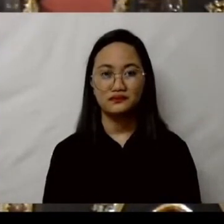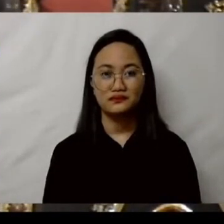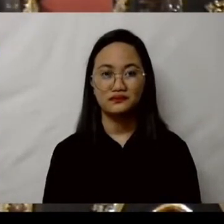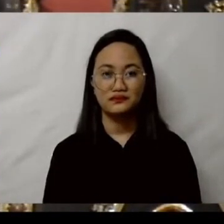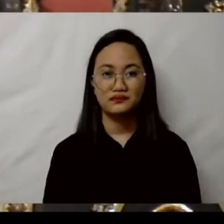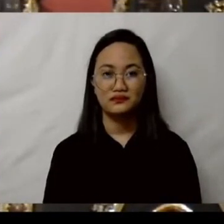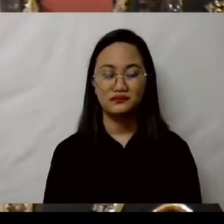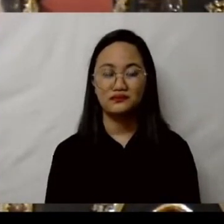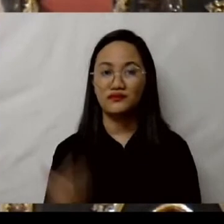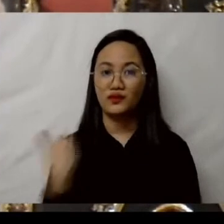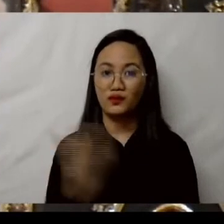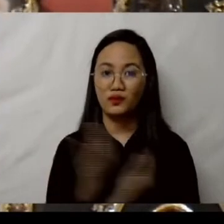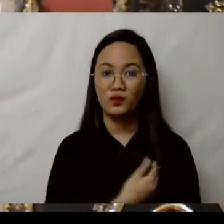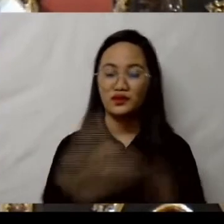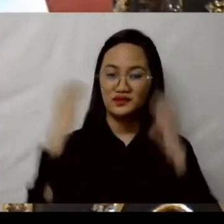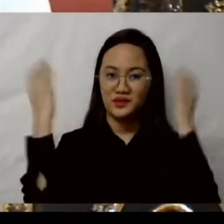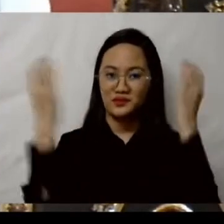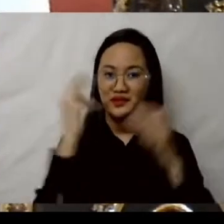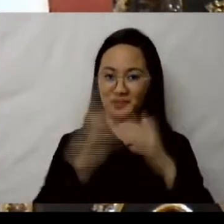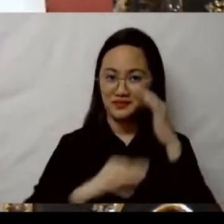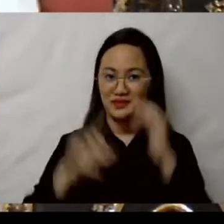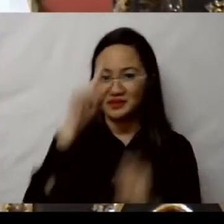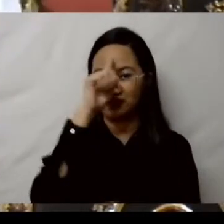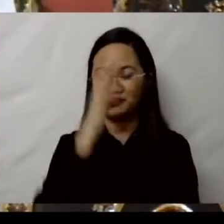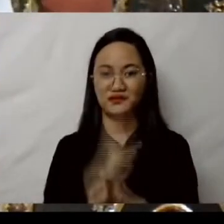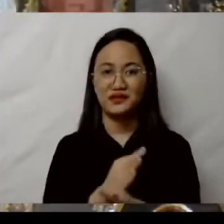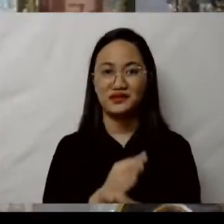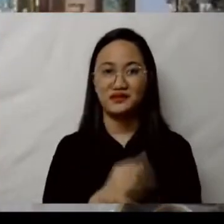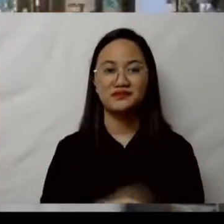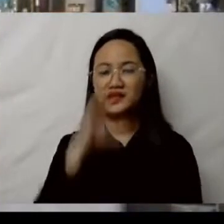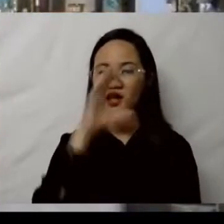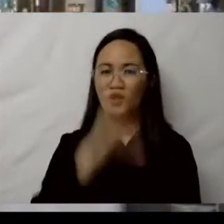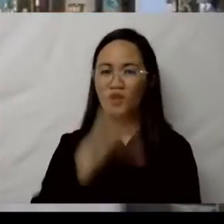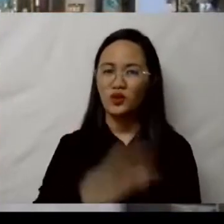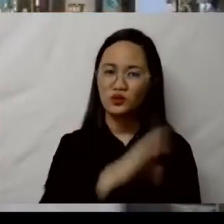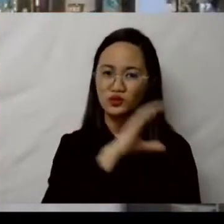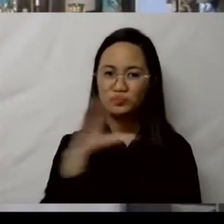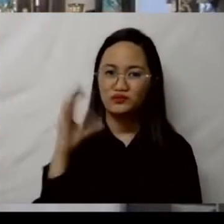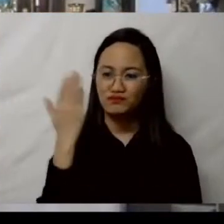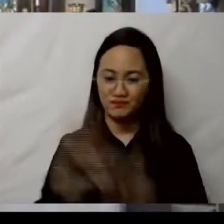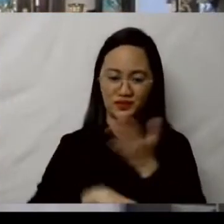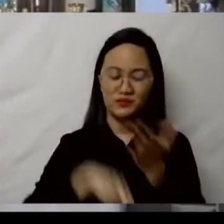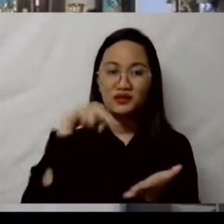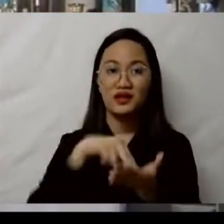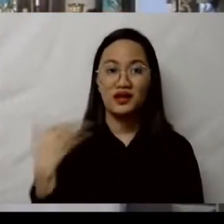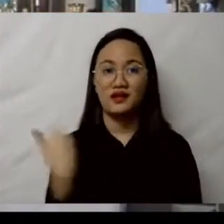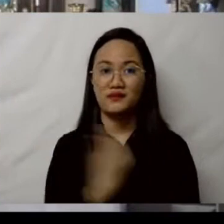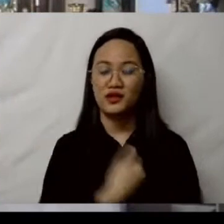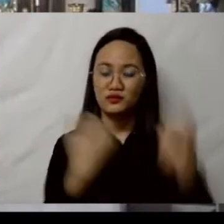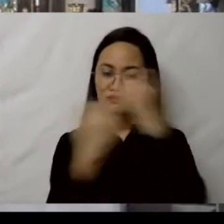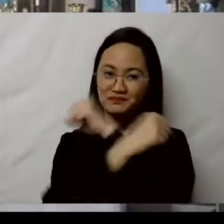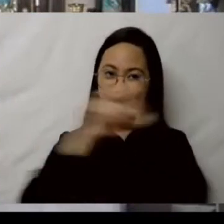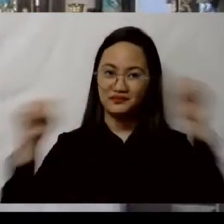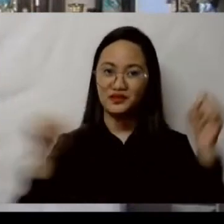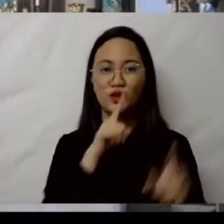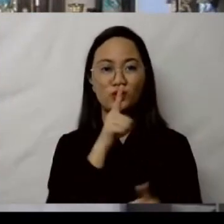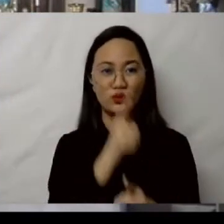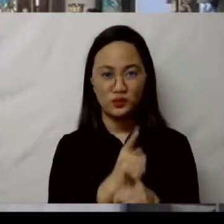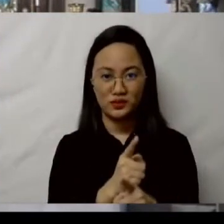Ipagbunyin natin ang misteryo ng pananampalataya. Sa krus mo at pagkabuhay, kami natubos mong tunay.